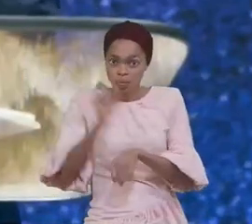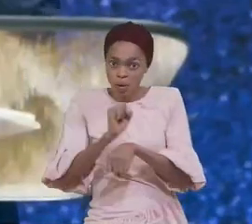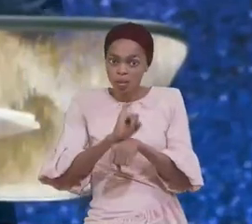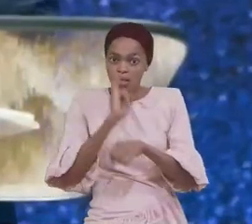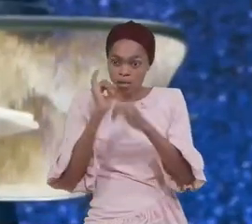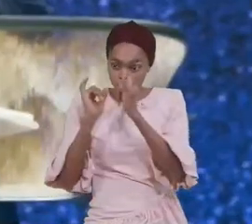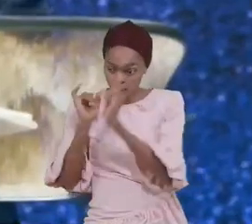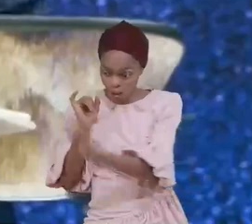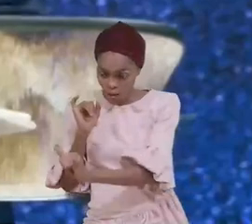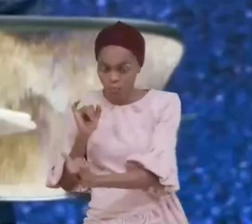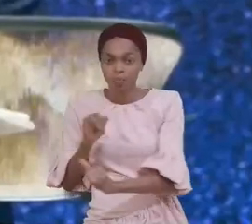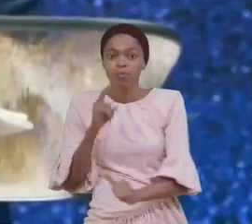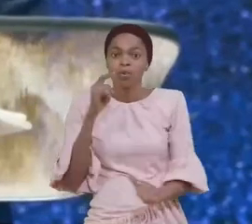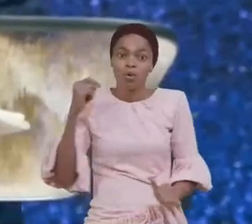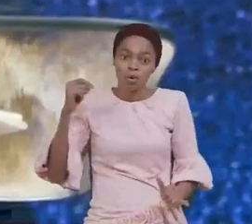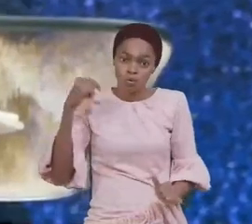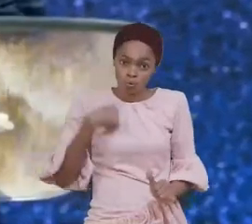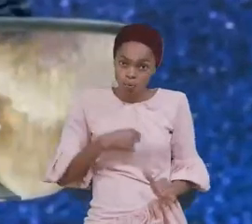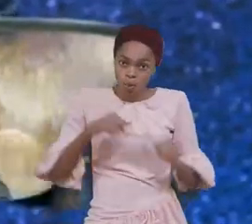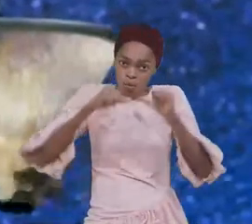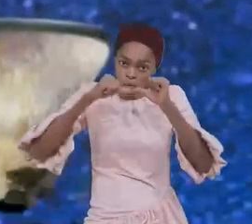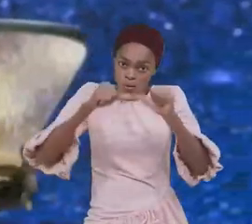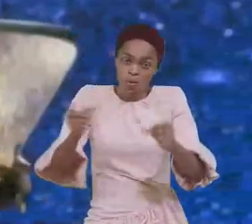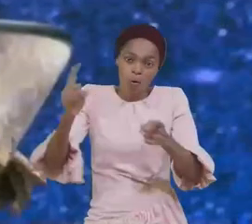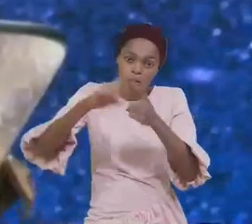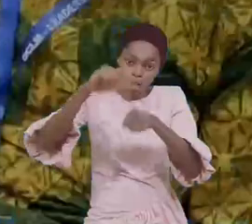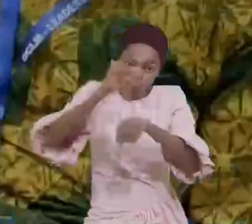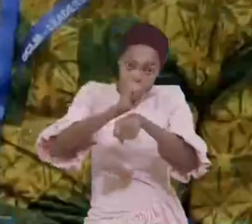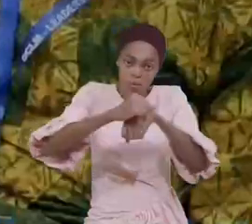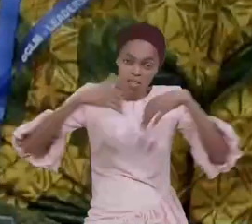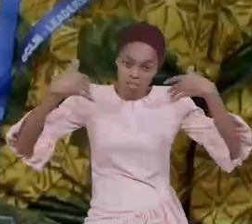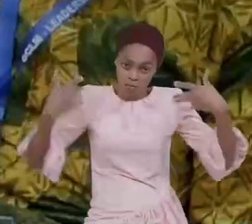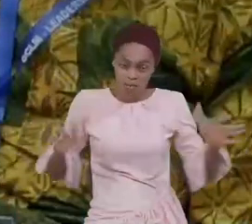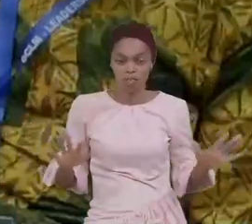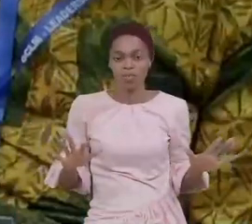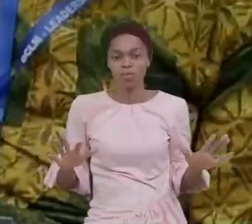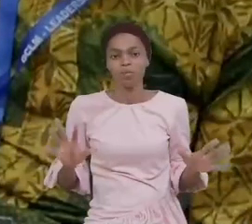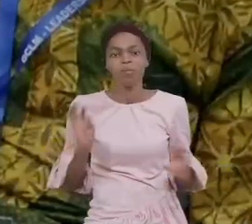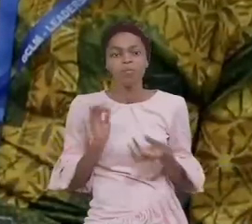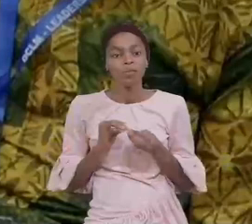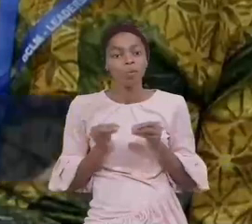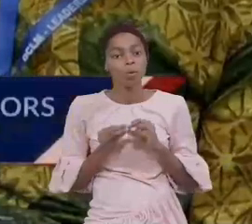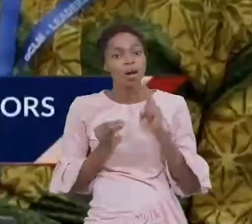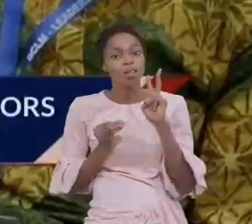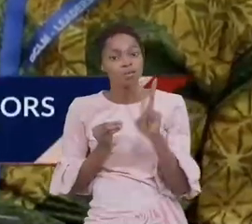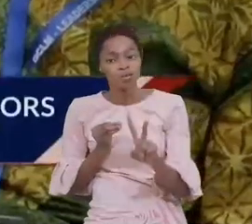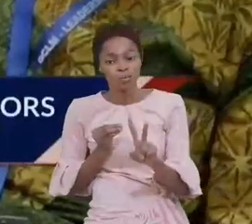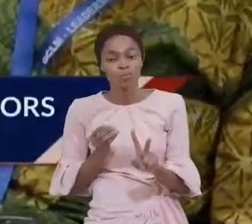continuons jusqu'à ce que le devoir soit terminé. 3. 2. La